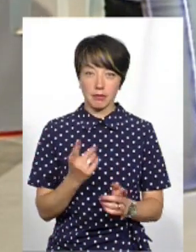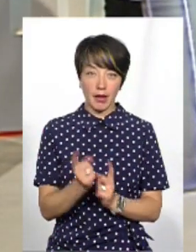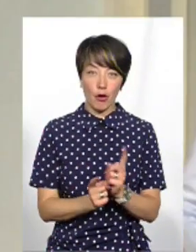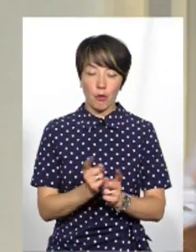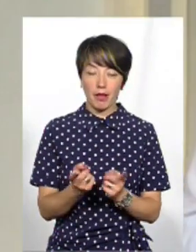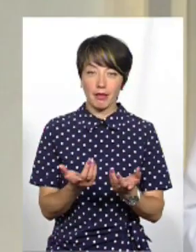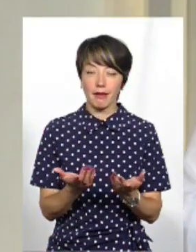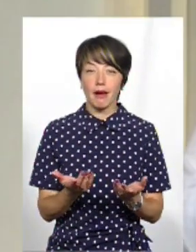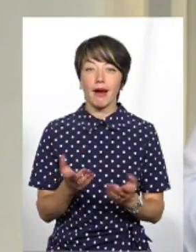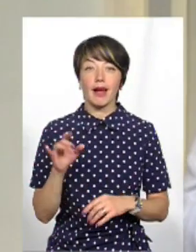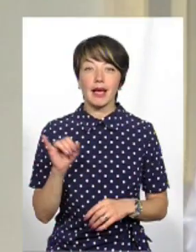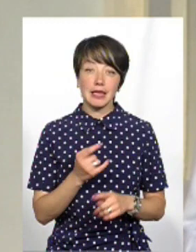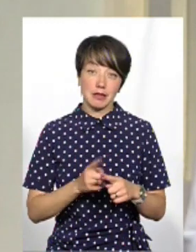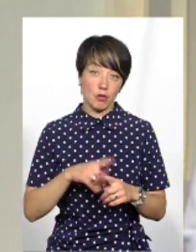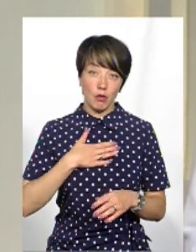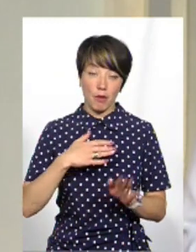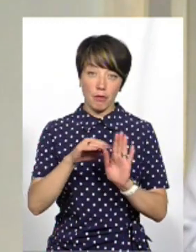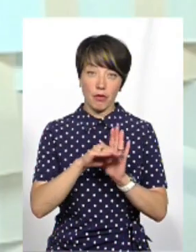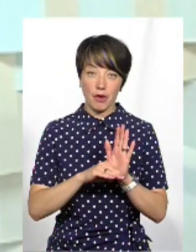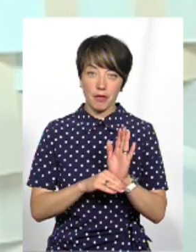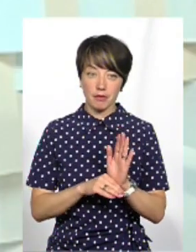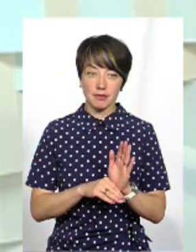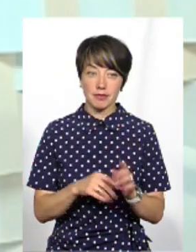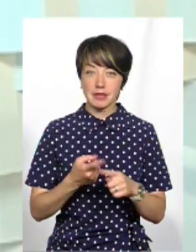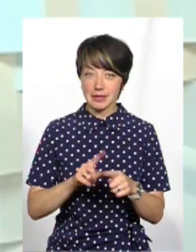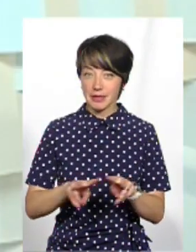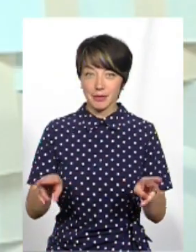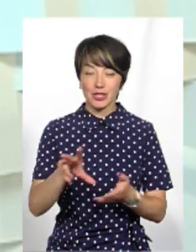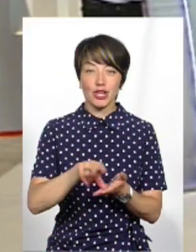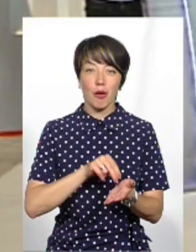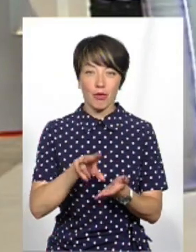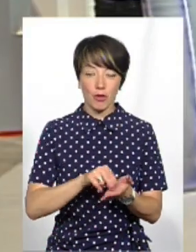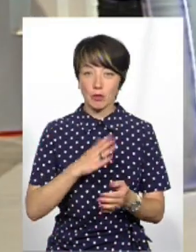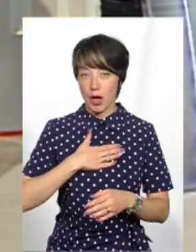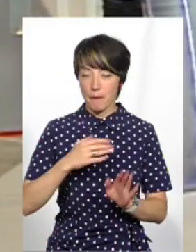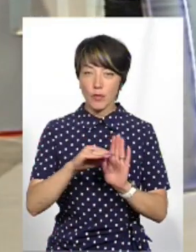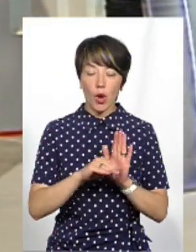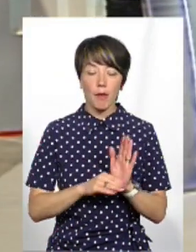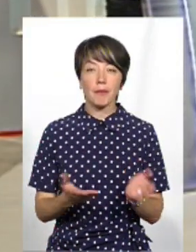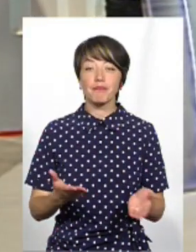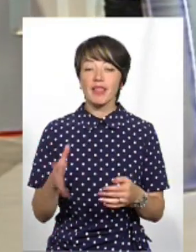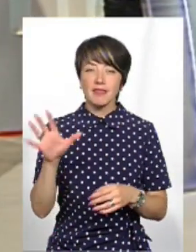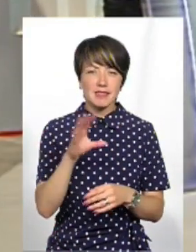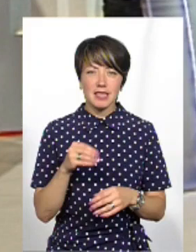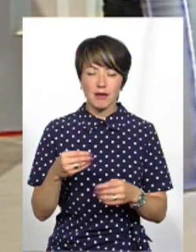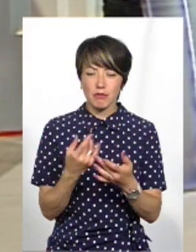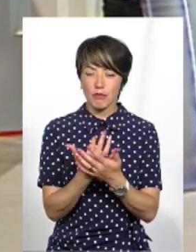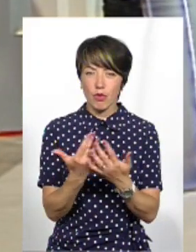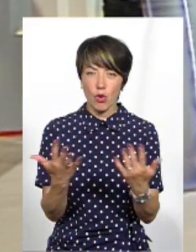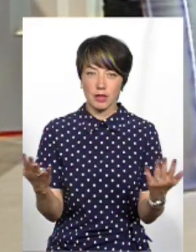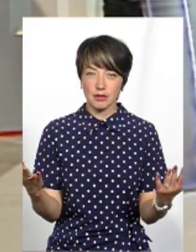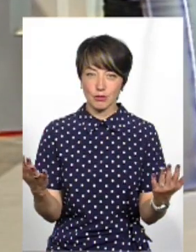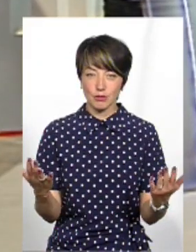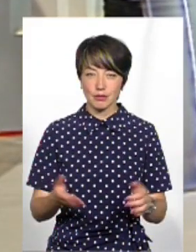переробити. А от, і це буде моя програма. Так, свого роду шаблон. Так, це буде моя програма. Тому от це абсолютно по-різному,